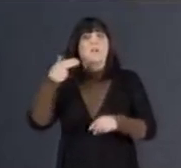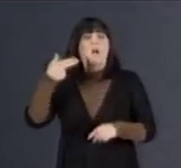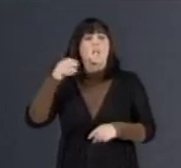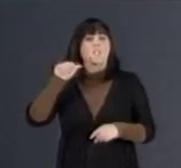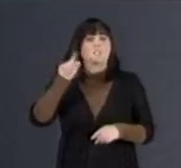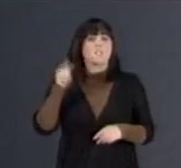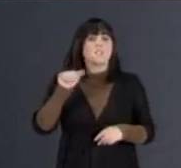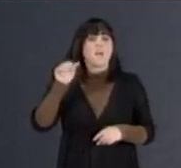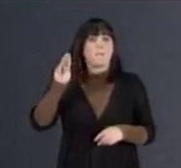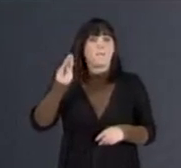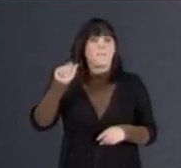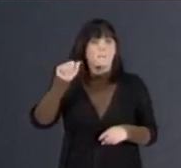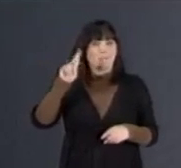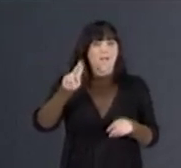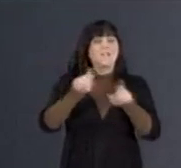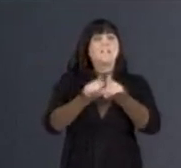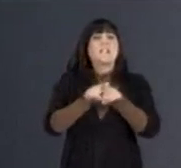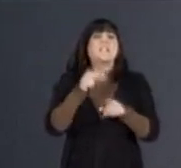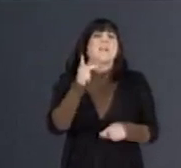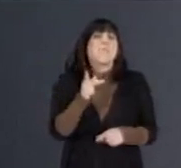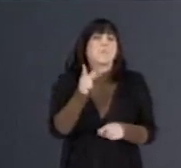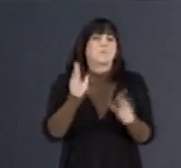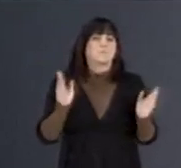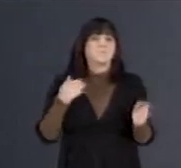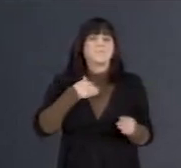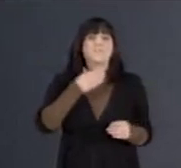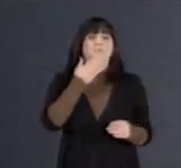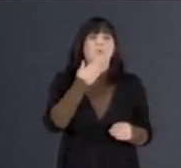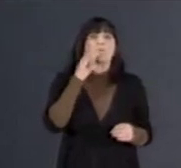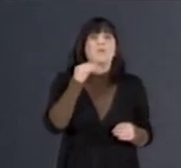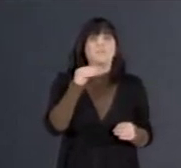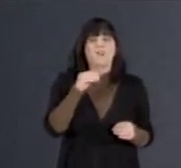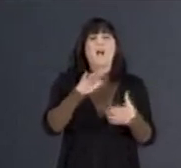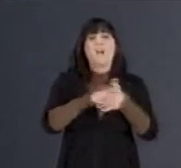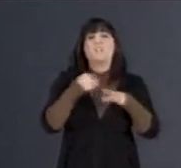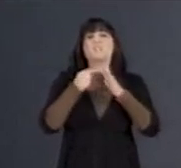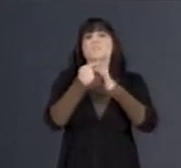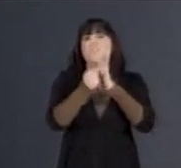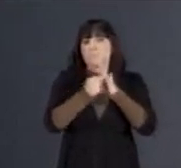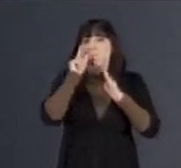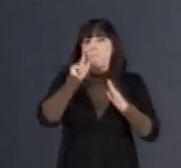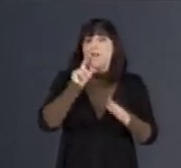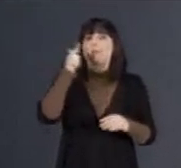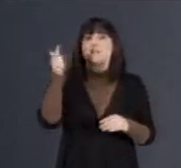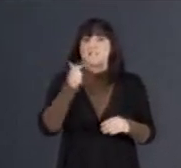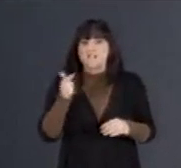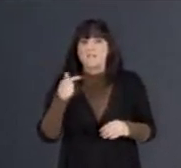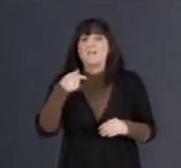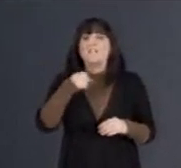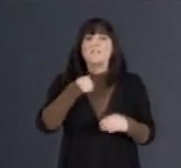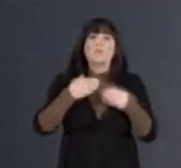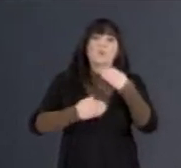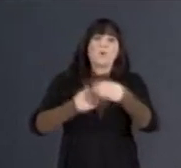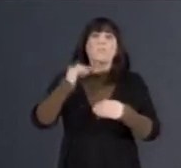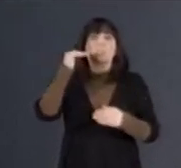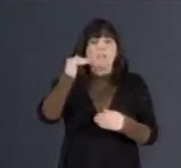kemunan. ē entit haububis ilhazabbar, ališ. – ēalish abubwis ilhazabbar, ēe šimni zawaj halzabbar. ēd hajid, hajzabbar, oh hanefurti vq azhabbar.